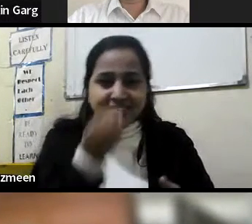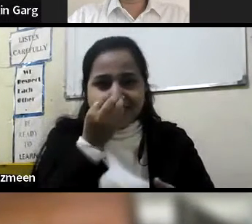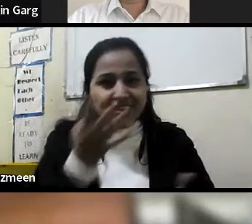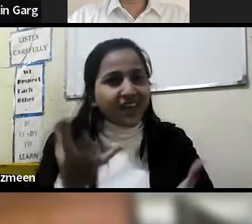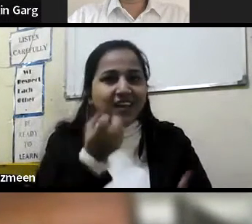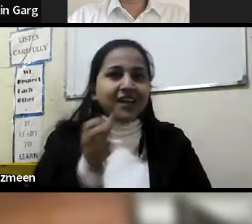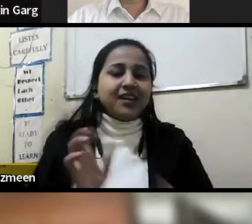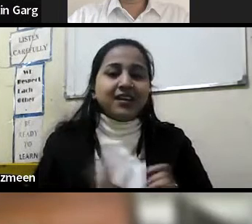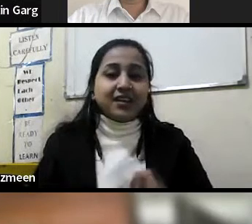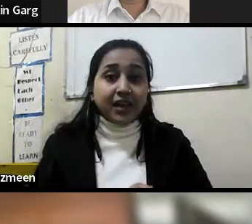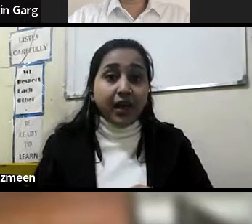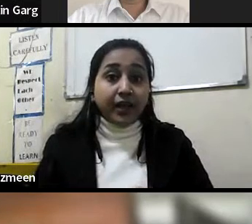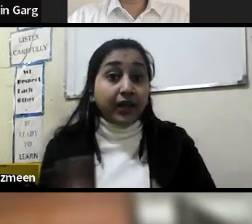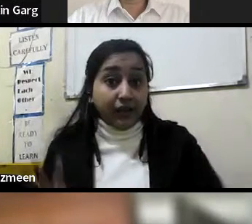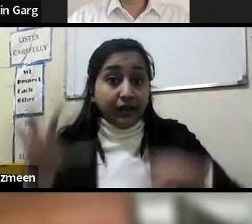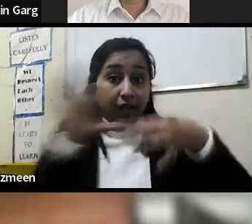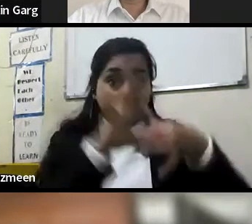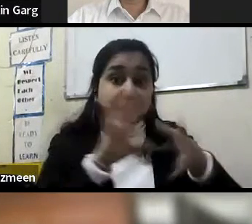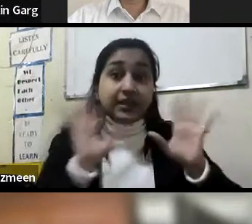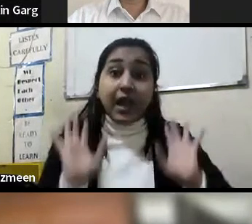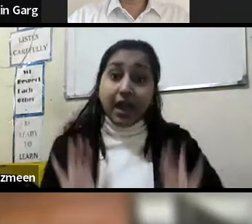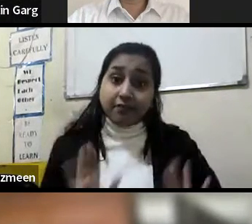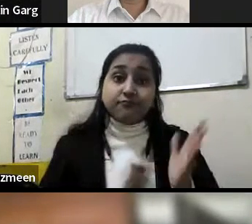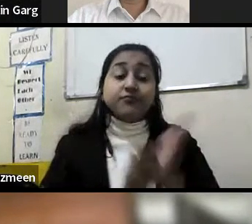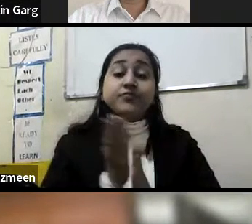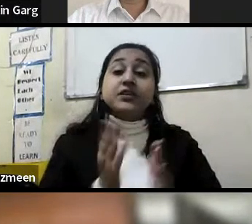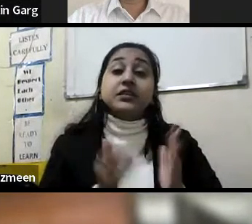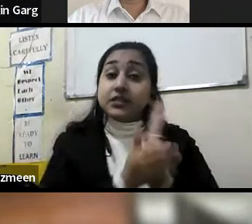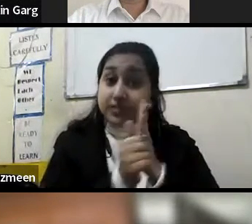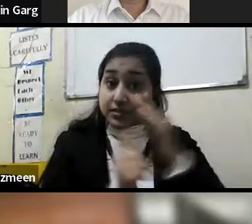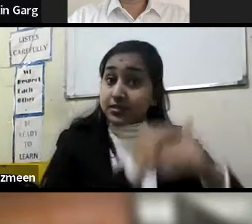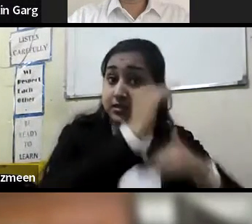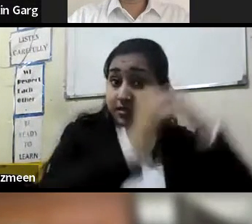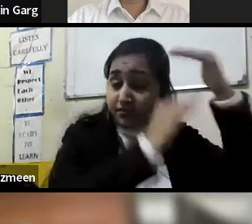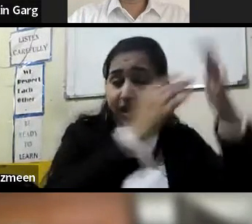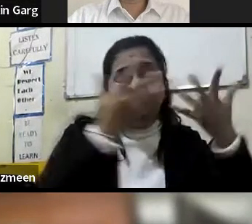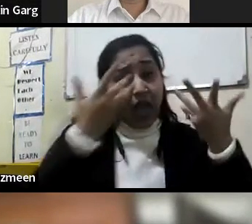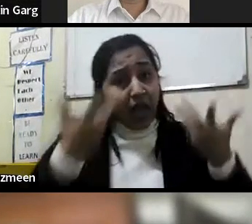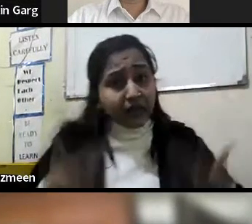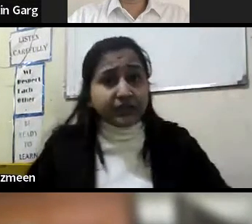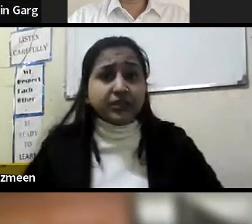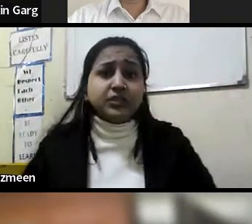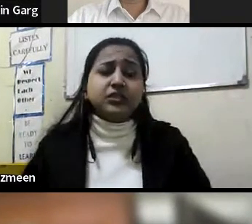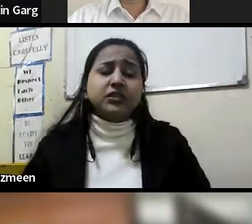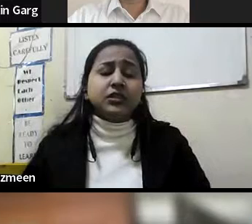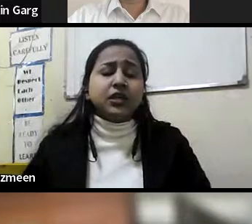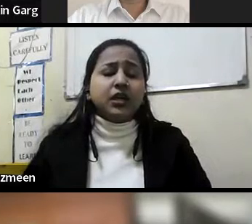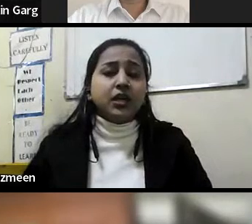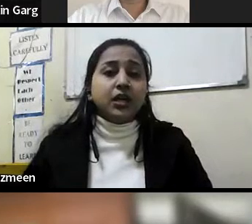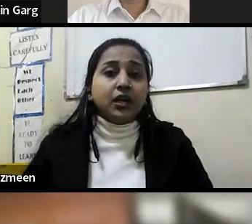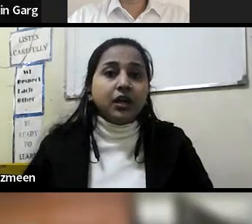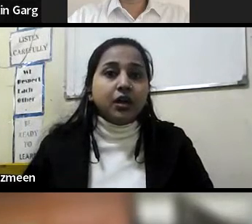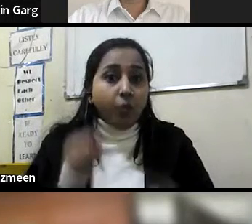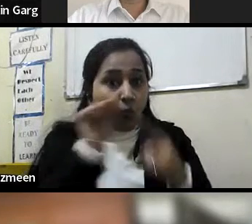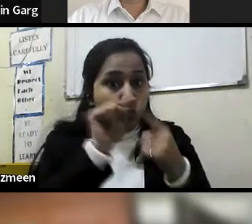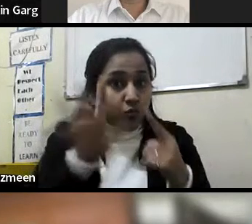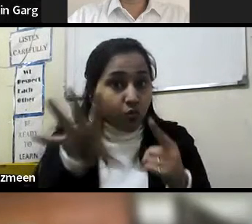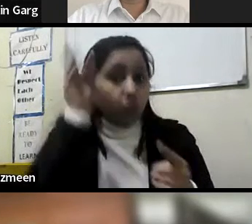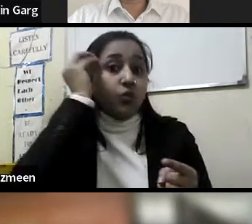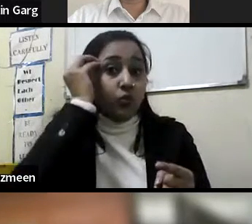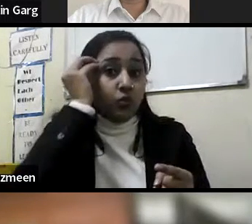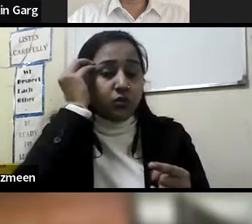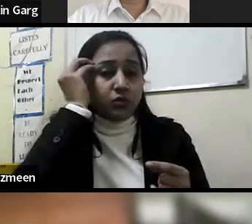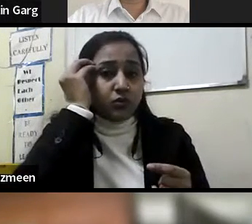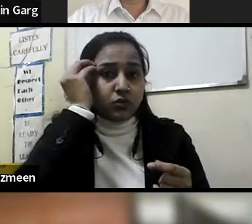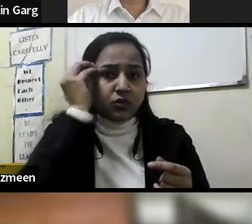तो स्किल्स के लिए, स्किल डेवलपमेंट के लिए कोई भी चीज अगर सीखना चाहें तो वो सीख